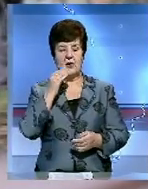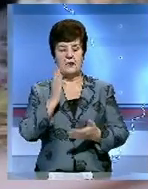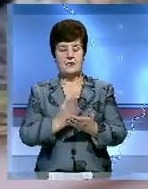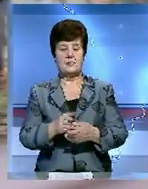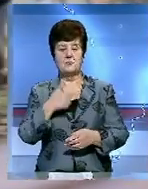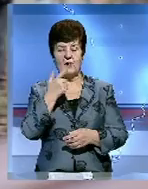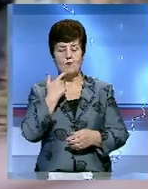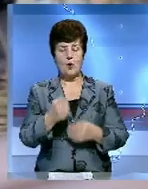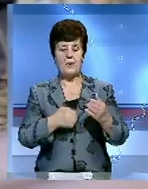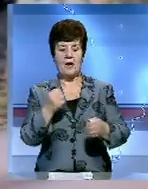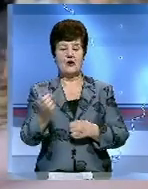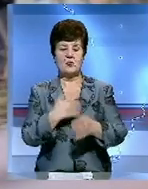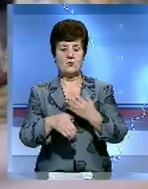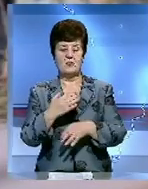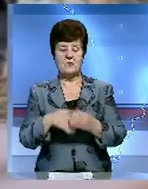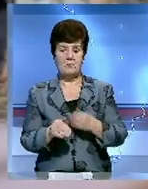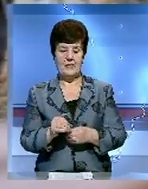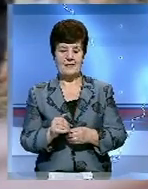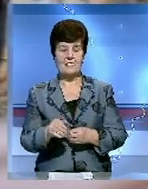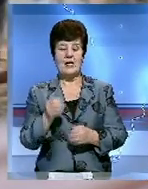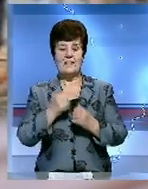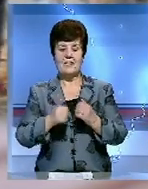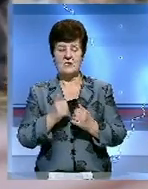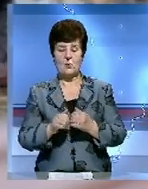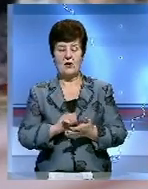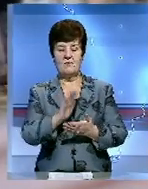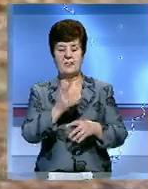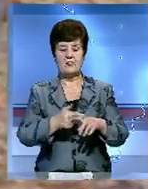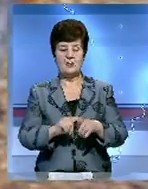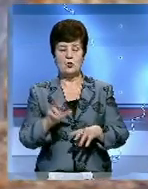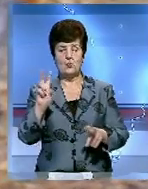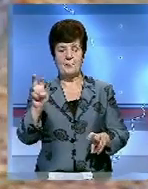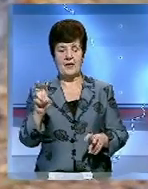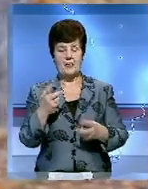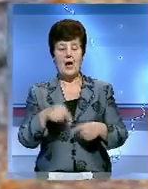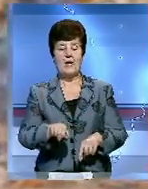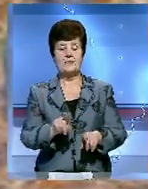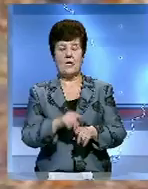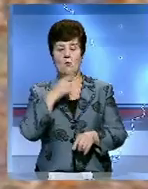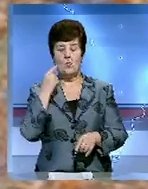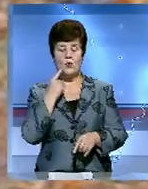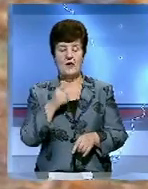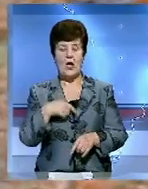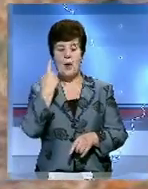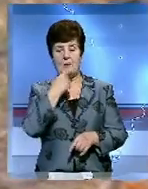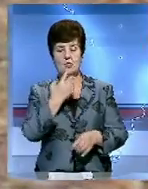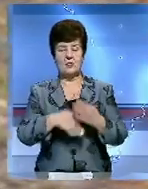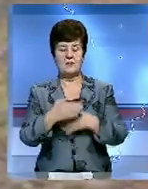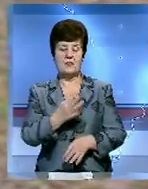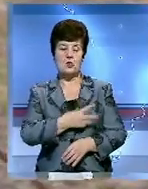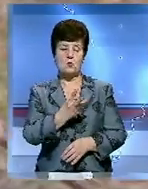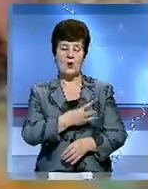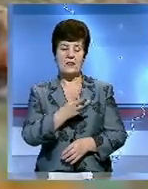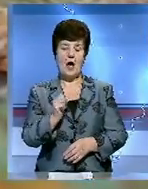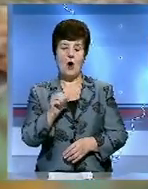angajarea persoanelor cu dizabilități, deseori evitând acest subiect. Asta cu toate că multe persoane cu dizabilități își doresc autorealizare